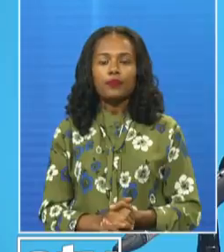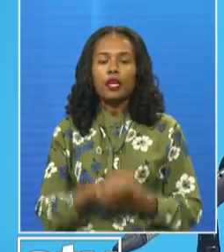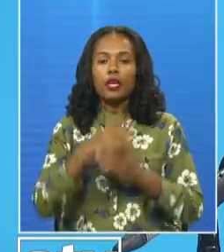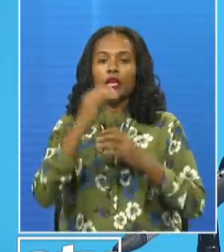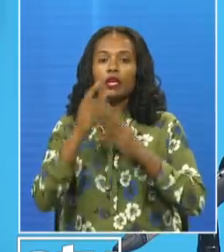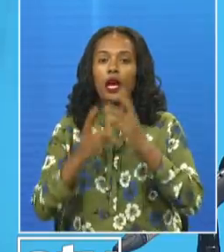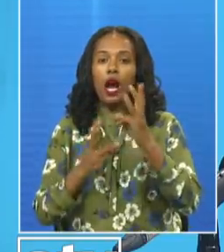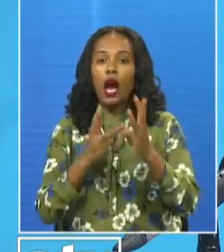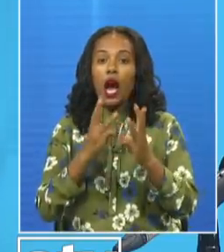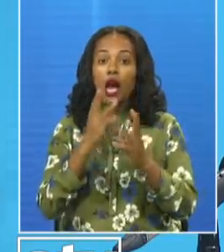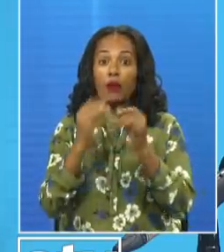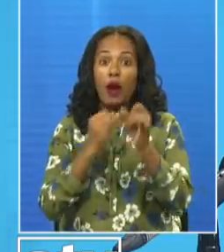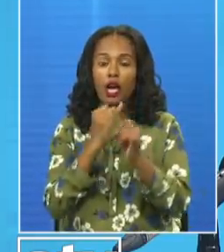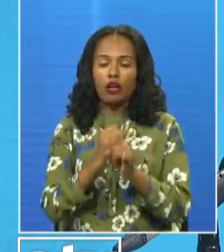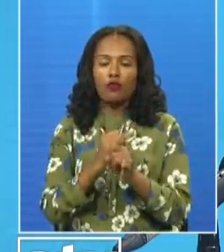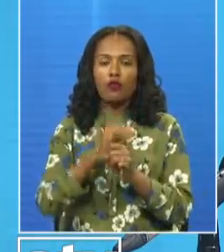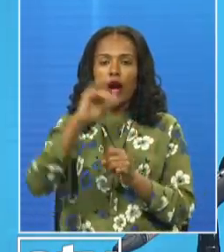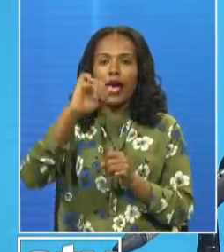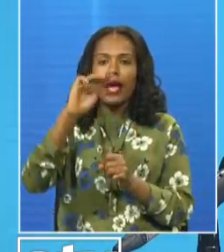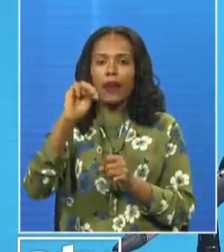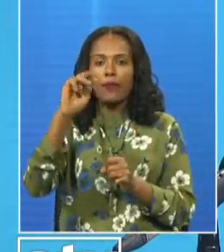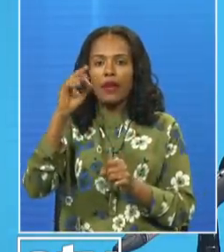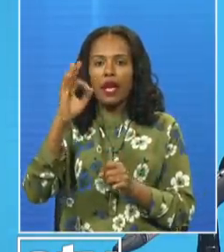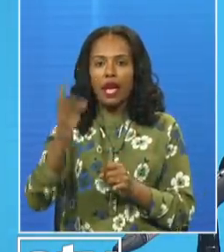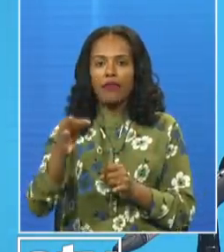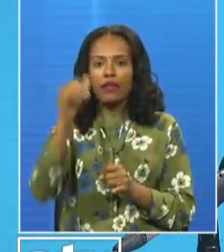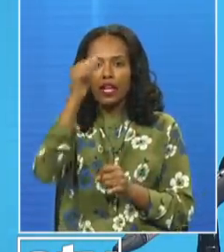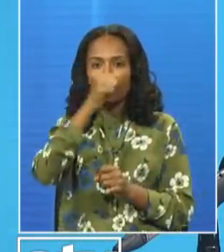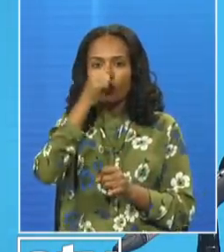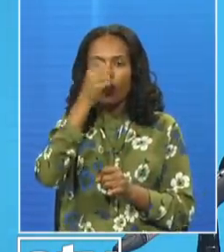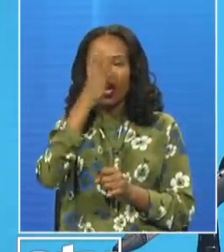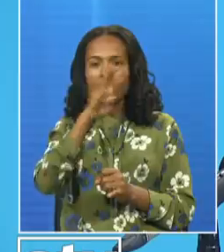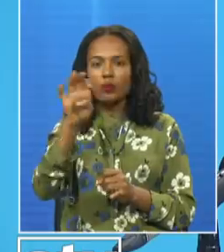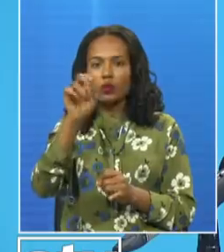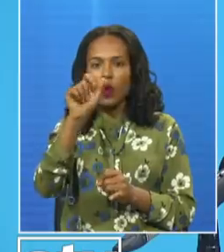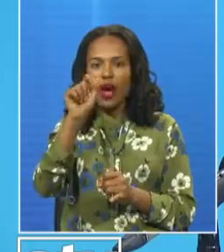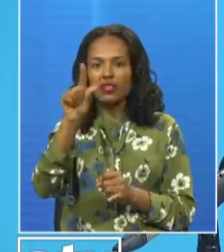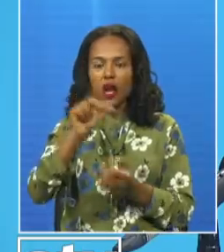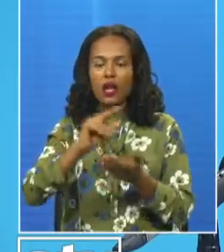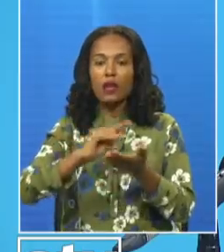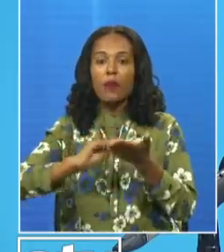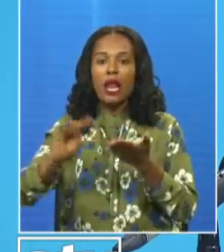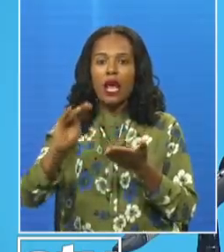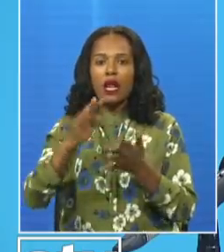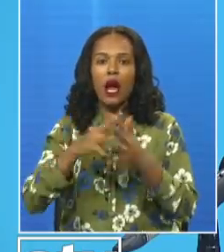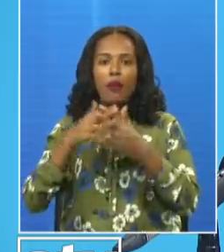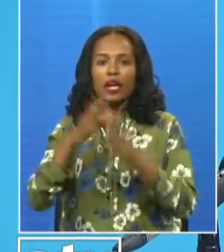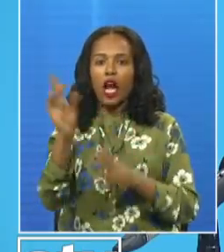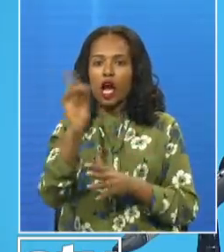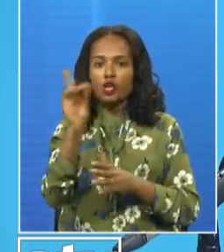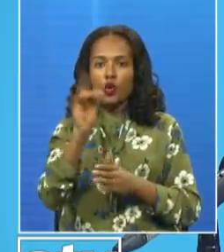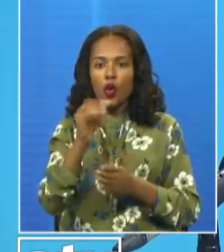የዓለም አቀፉ የገንዘብ ተቋም IMF ስራ አስፈጻሚ ቦርድ ለኢትዮጵያ የ411 ሚሊዮን የአሜሪካን